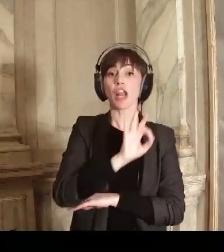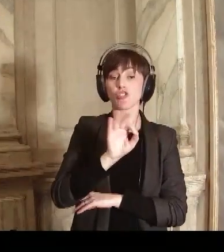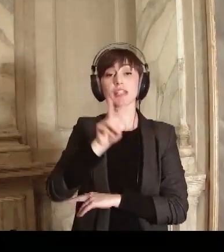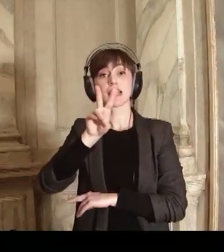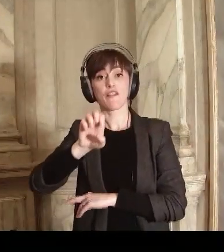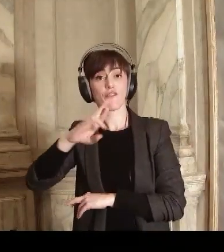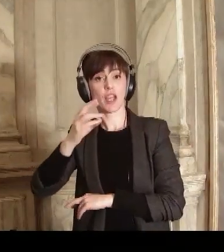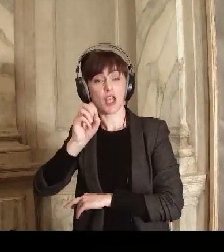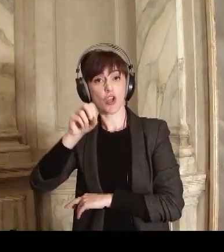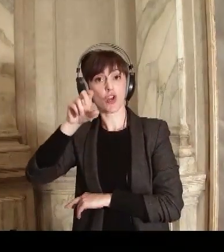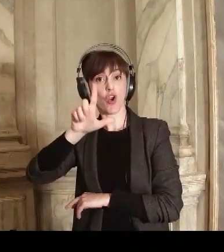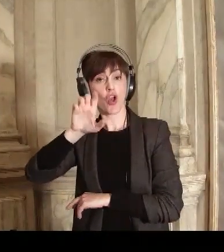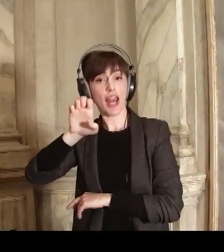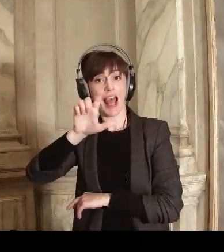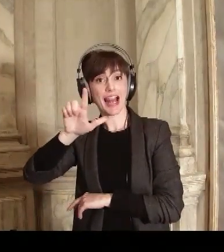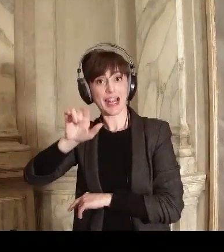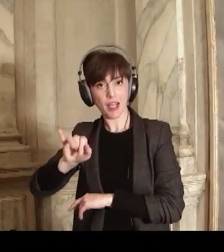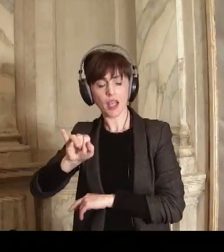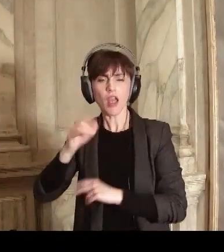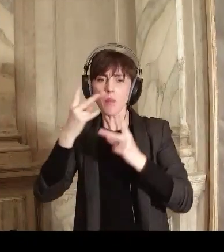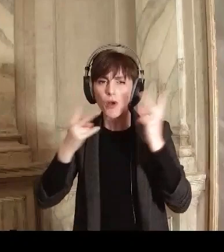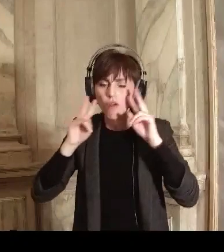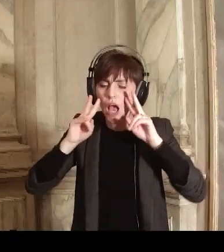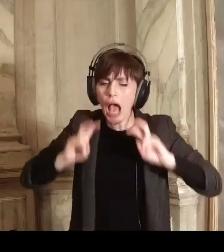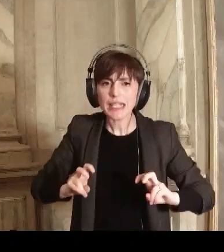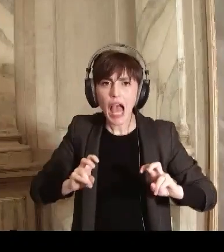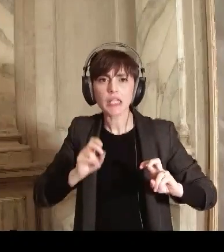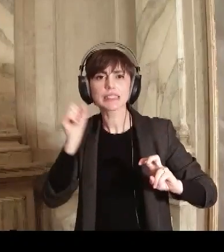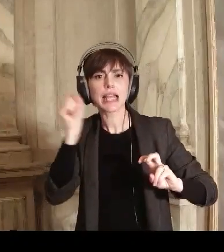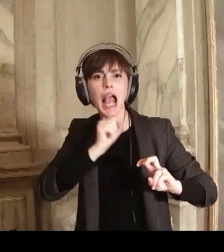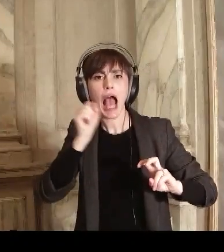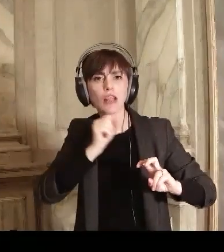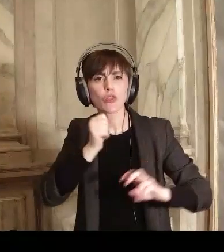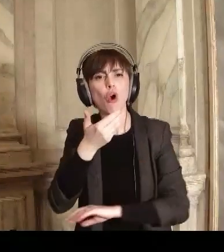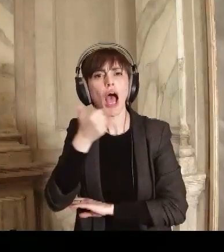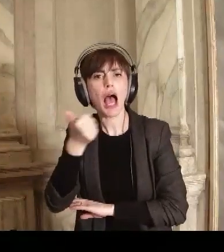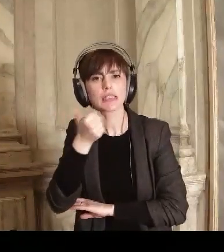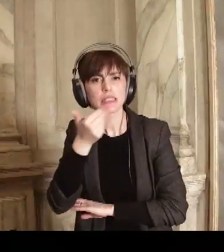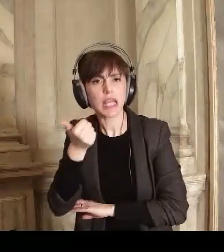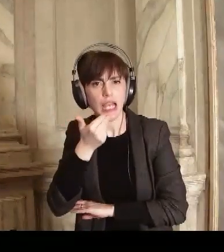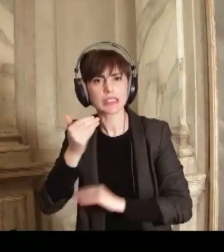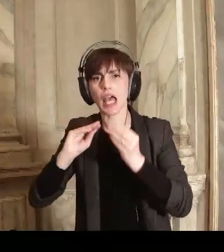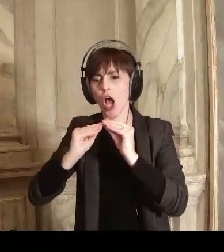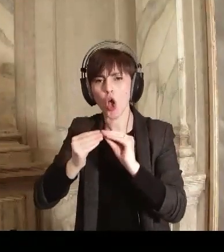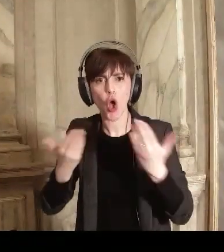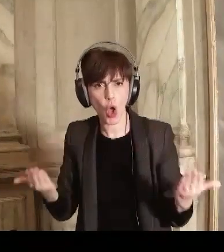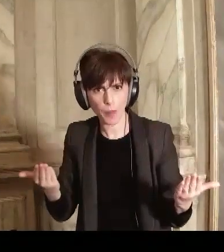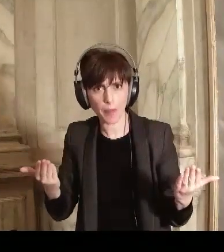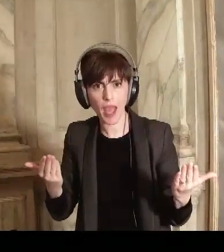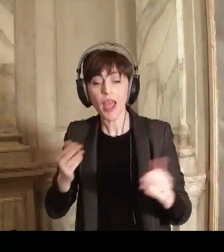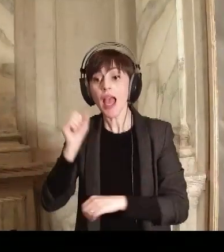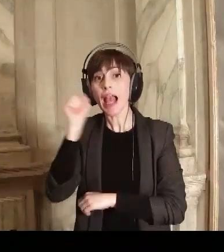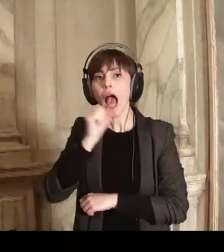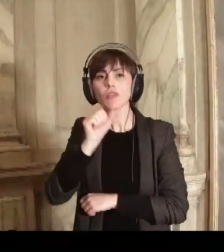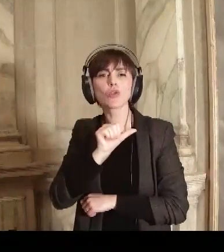indaga compositivamente l'assenza del canto e il silenzio vibrante e colorato dell'eco di un canto solo